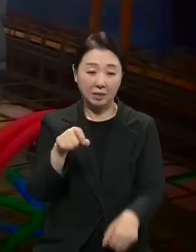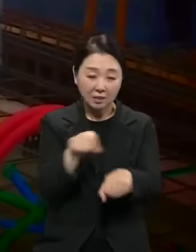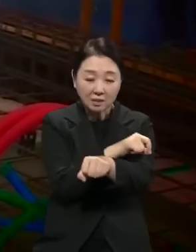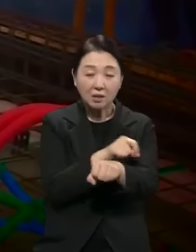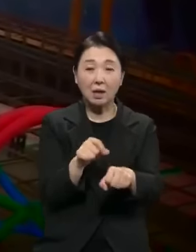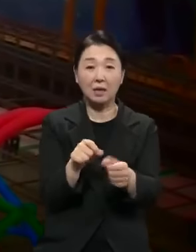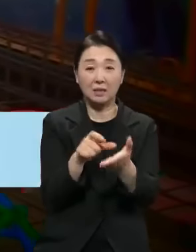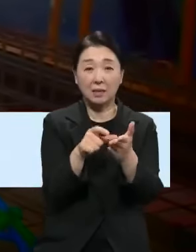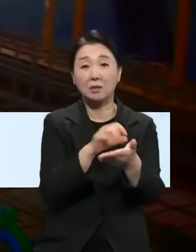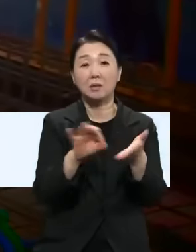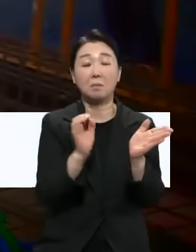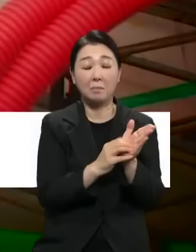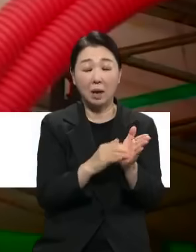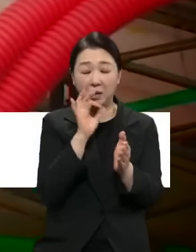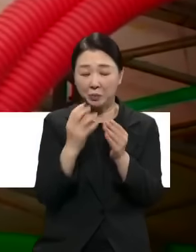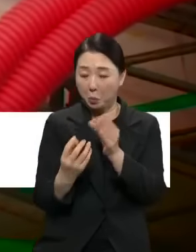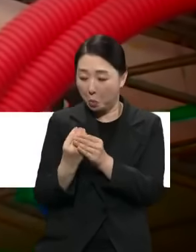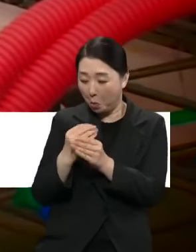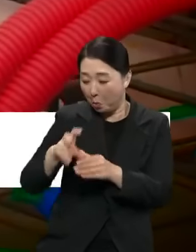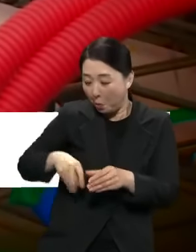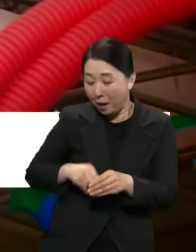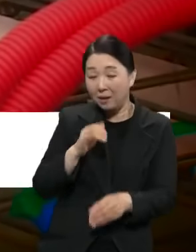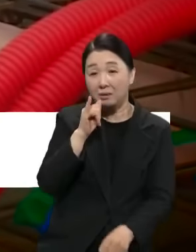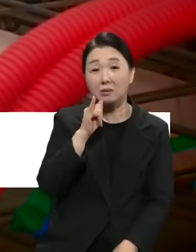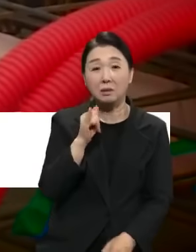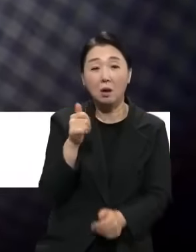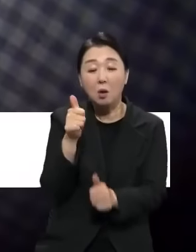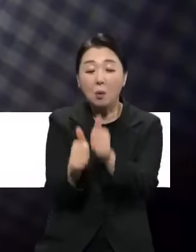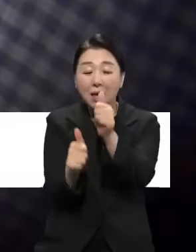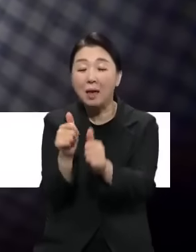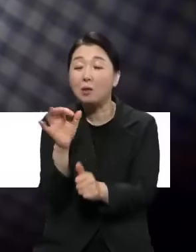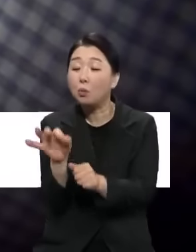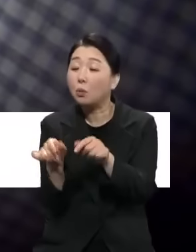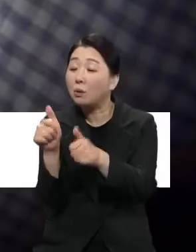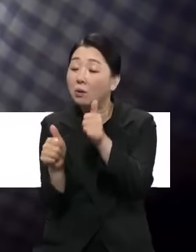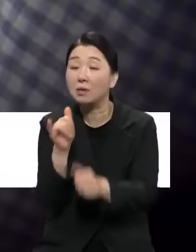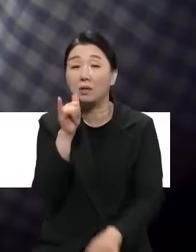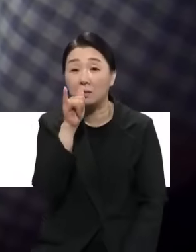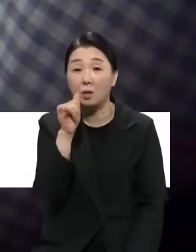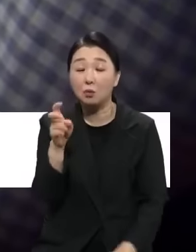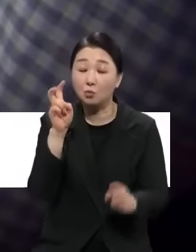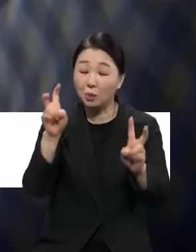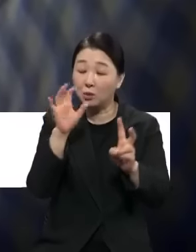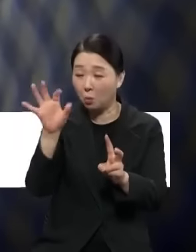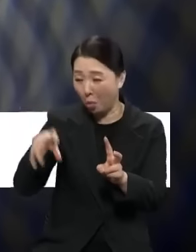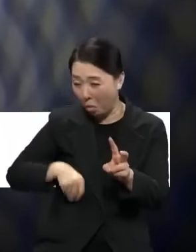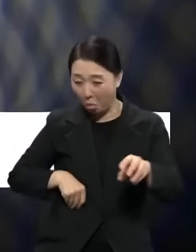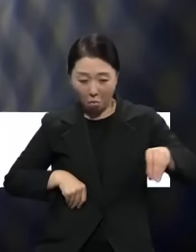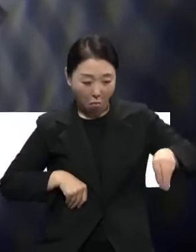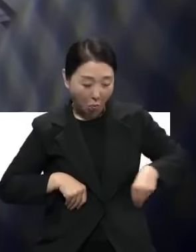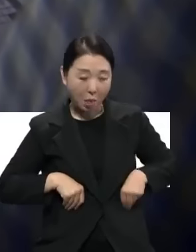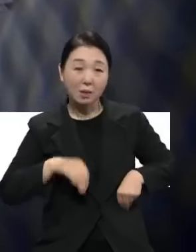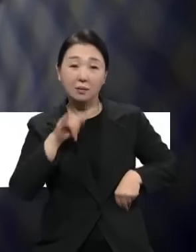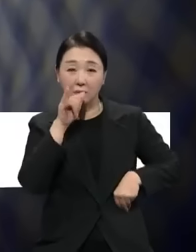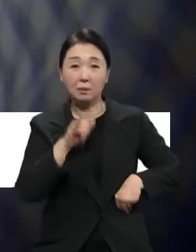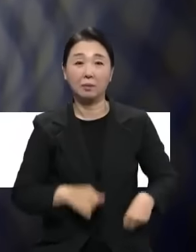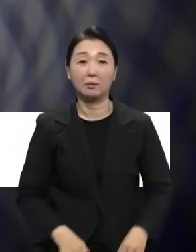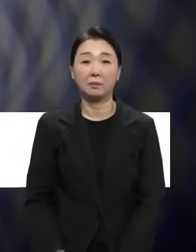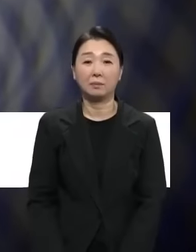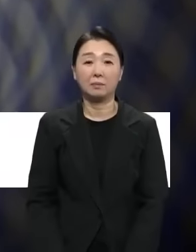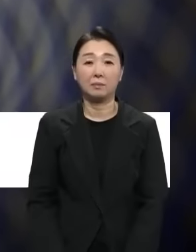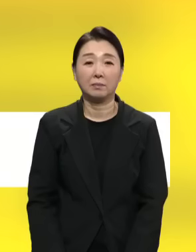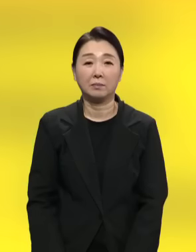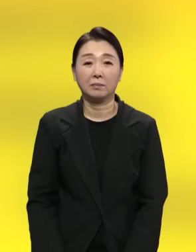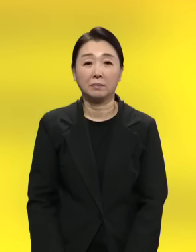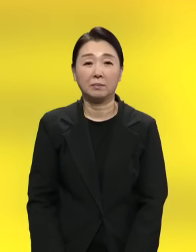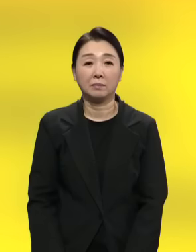뒷돈이 당연해지는 업체까지 금액 경쟁을 시키는 레이스나 두 업체에서 모두 돈을 받는 양손잡이 같은 은어도